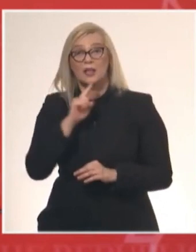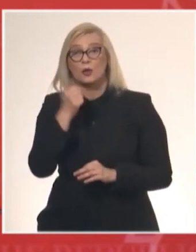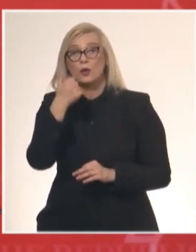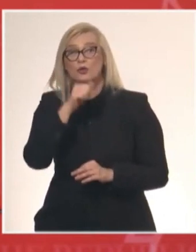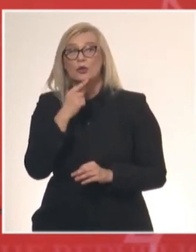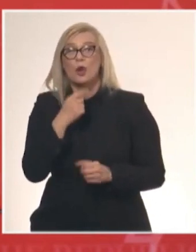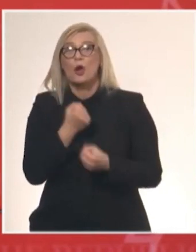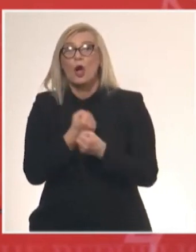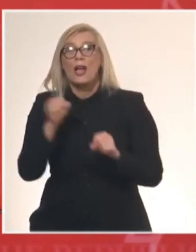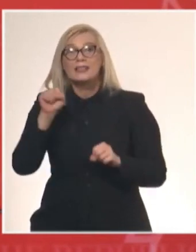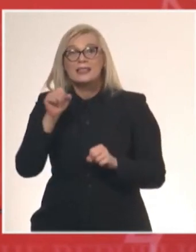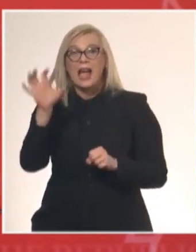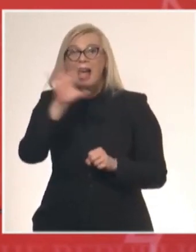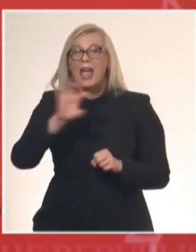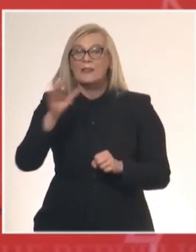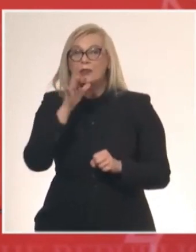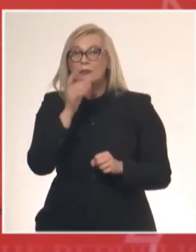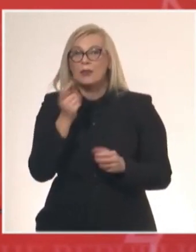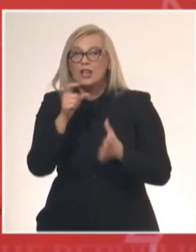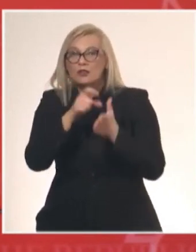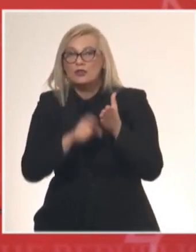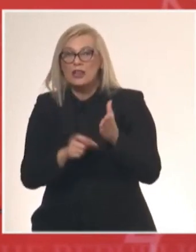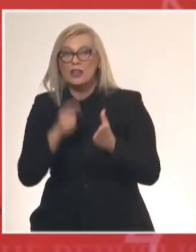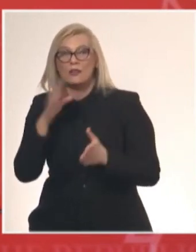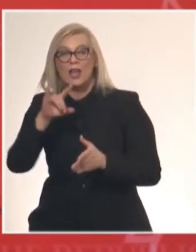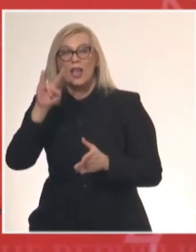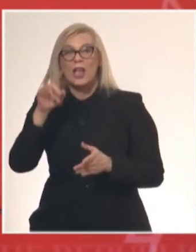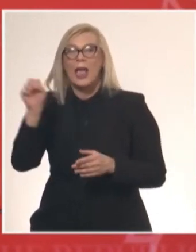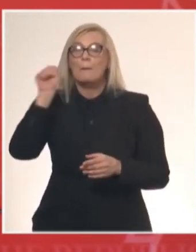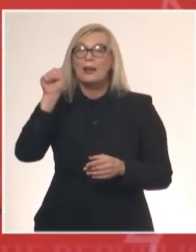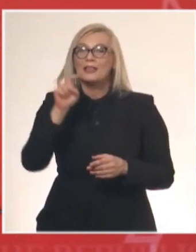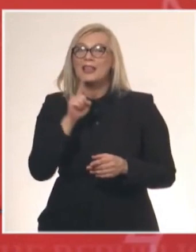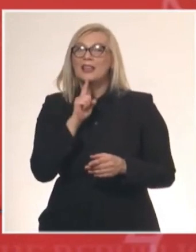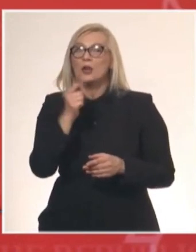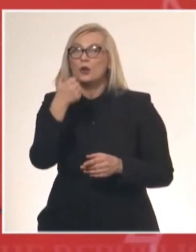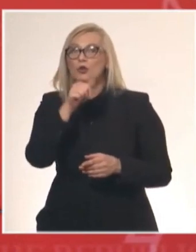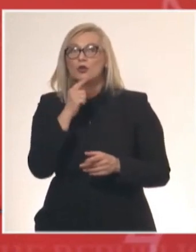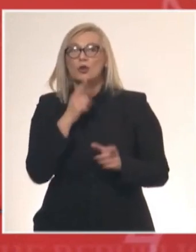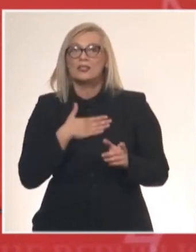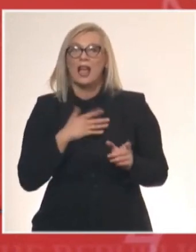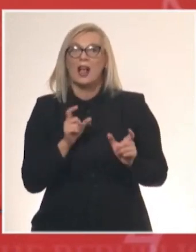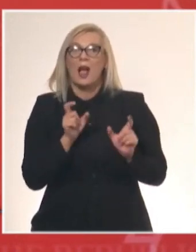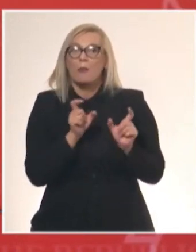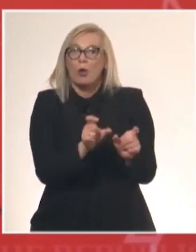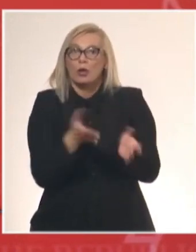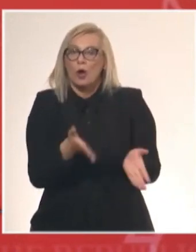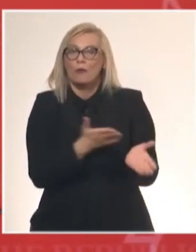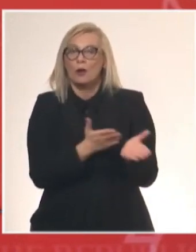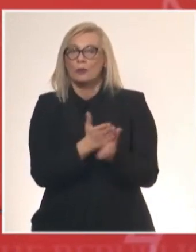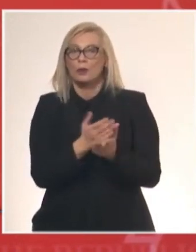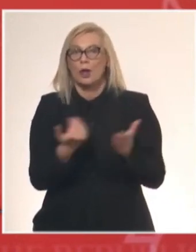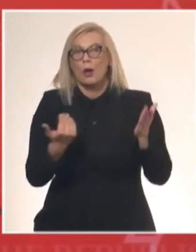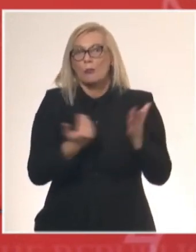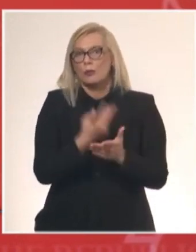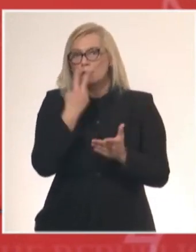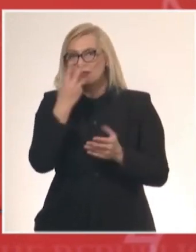што се за Европска Македонија и за членување во Европската Унија, и партиите кои што се за блокирање на тој процес, тогаш пак се